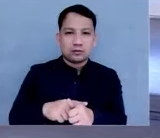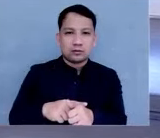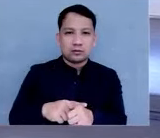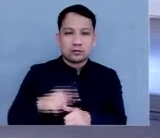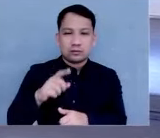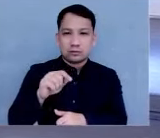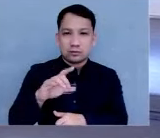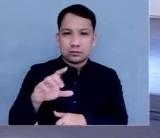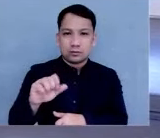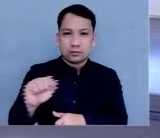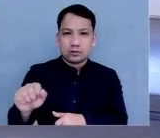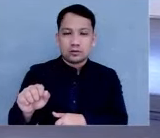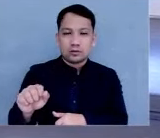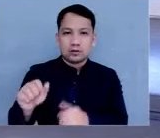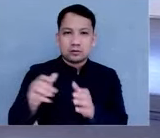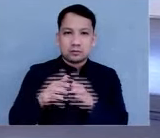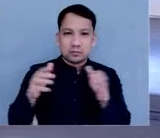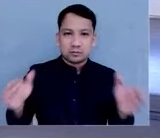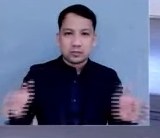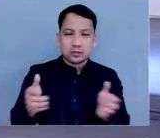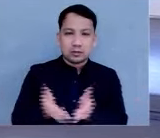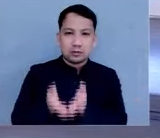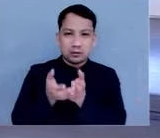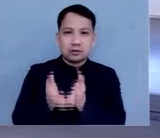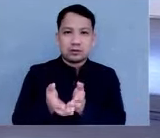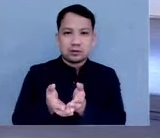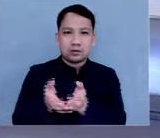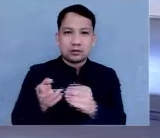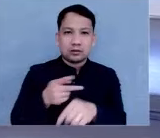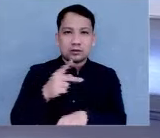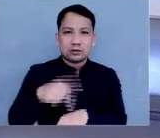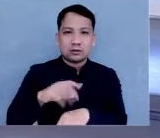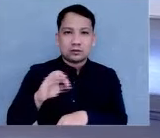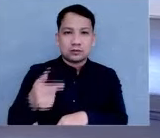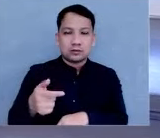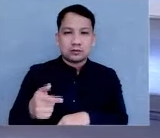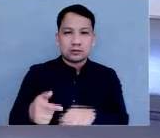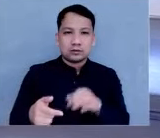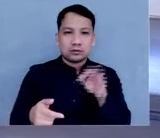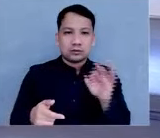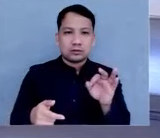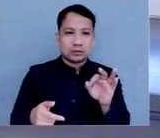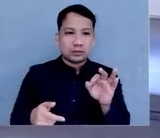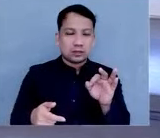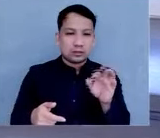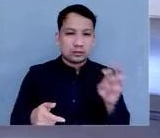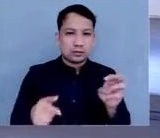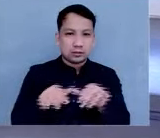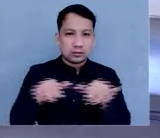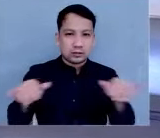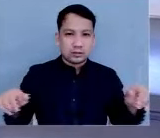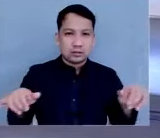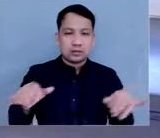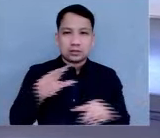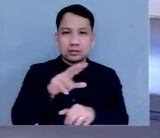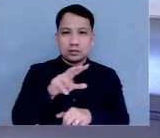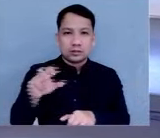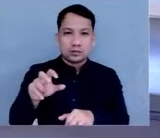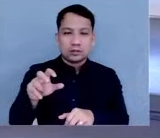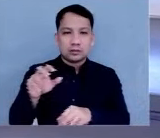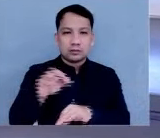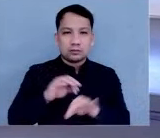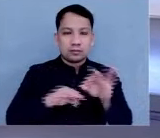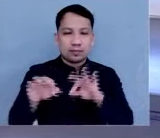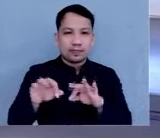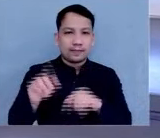Magbanua po ay ang pinakamalaki nating barko sa Philippine Coast Guard. 96 meters long po, halos 300 feet. Pangalawa,